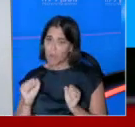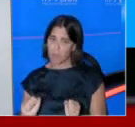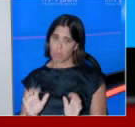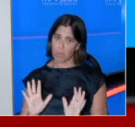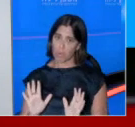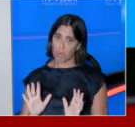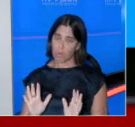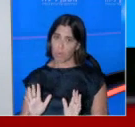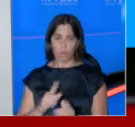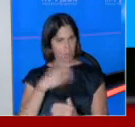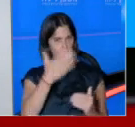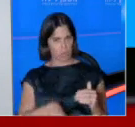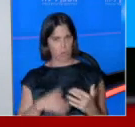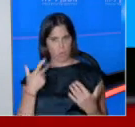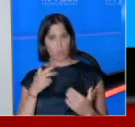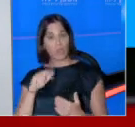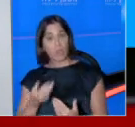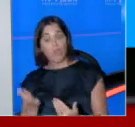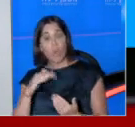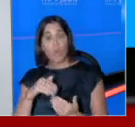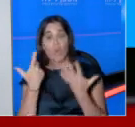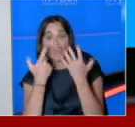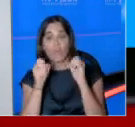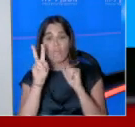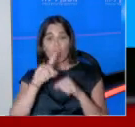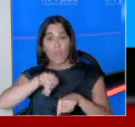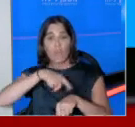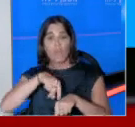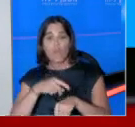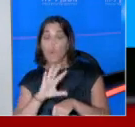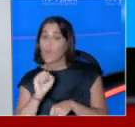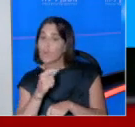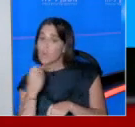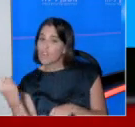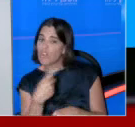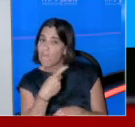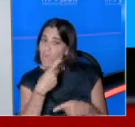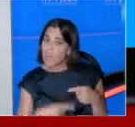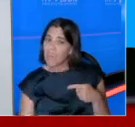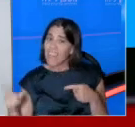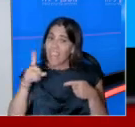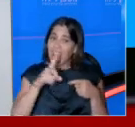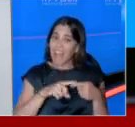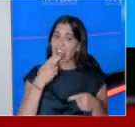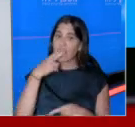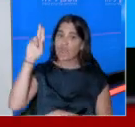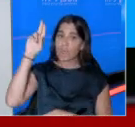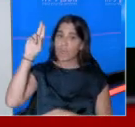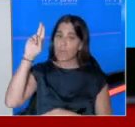לא, לא, הלחצים לא נגמרו. יש לפנינו עדיין עוד 72 שעות, אם לא עוד שבוע וחצי עד להשבעה